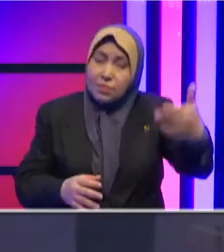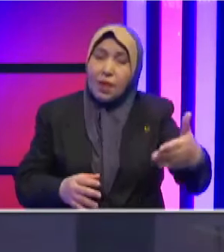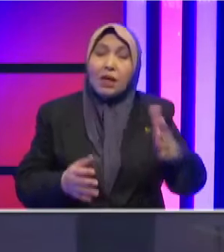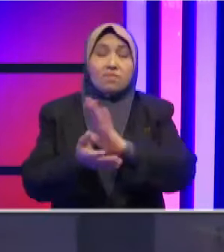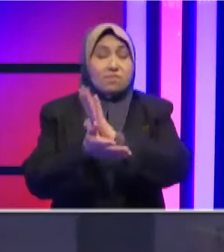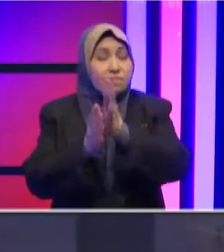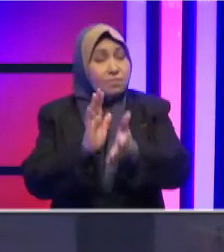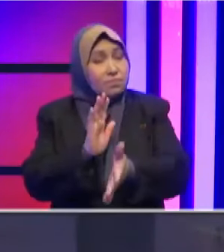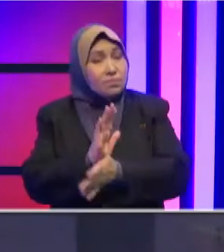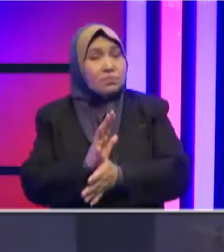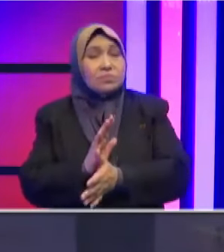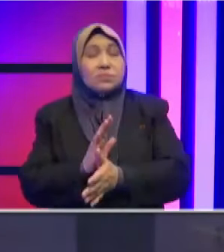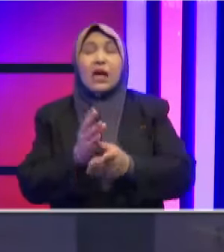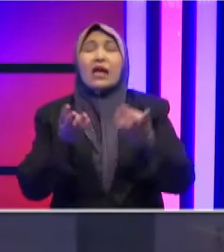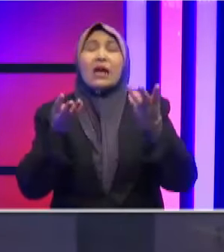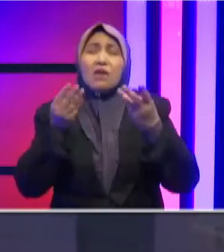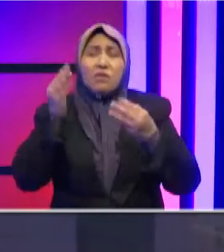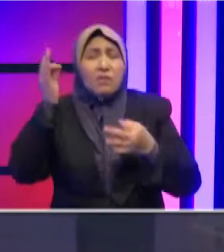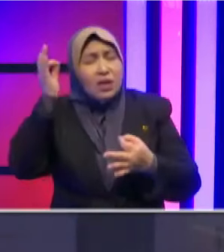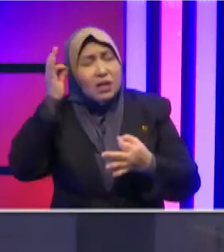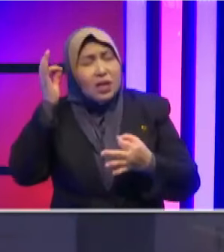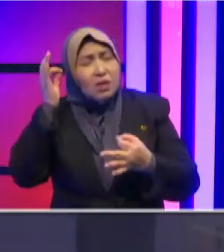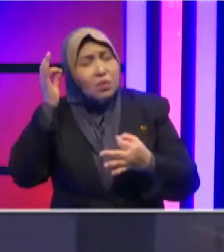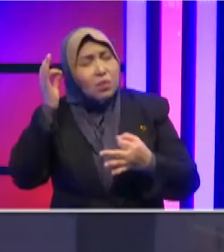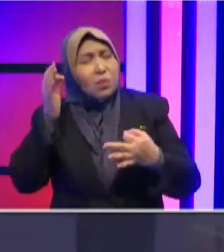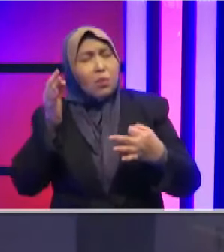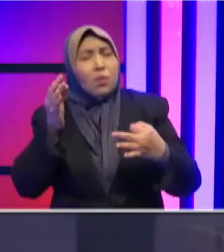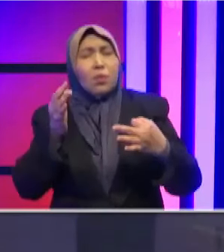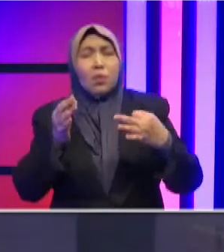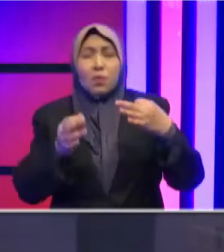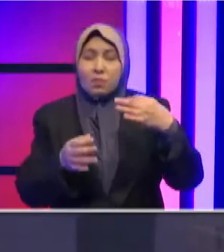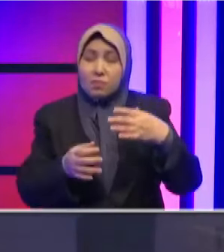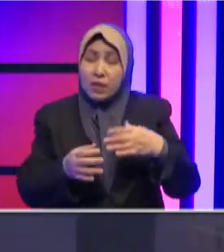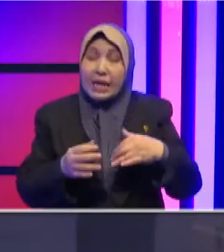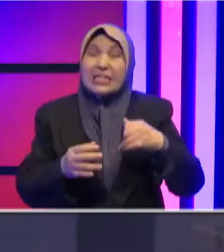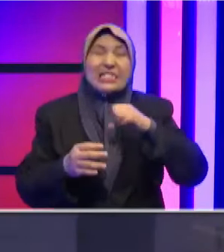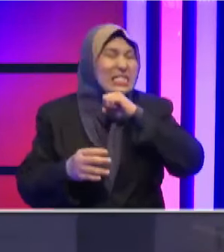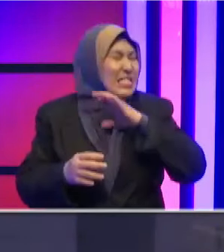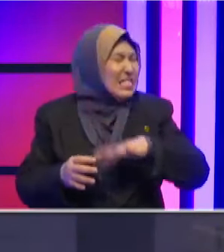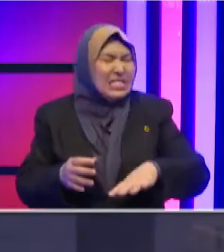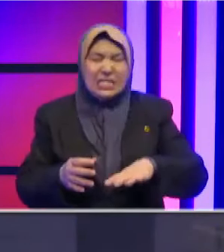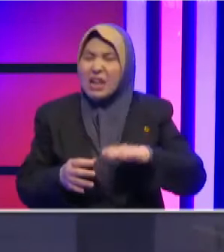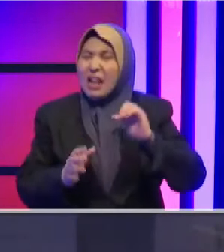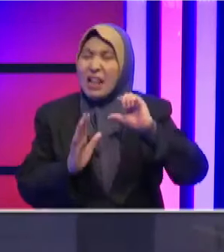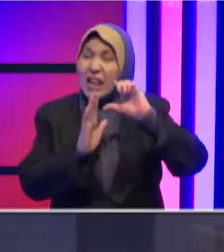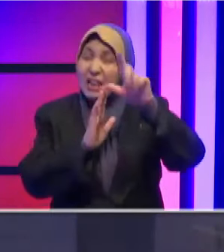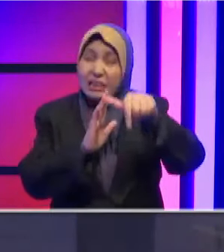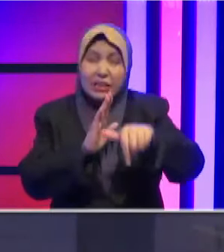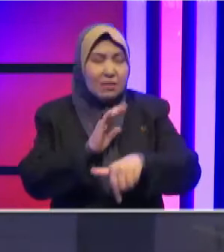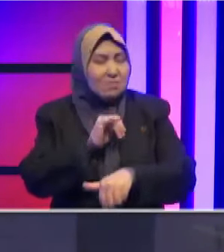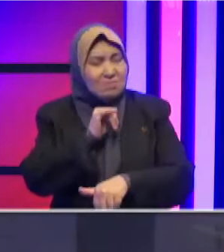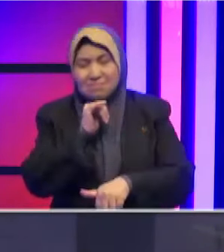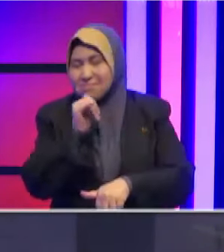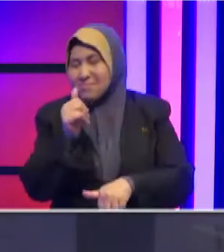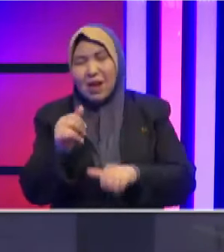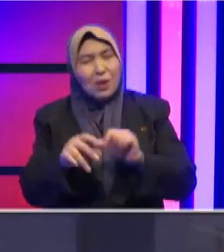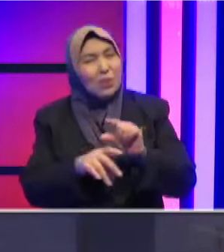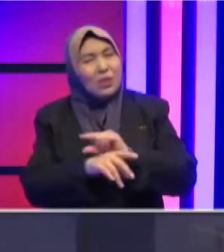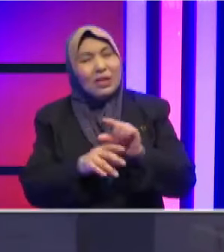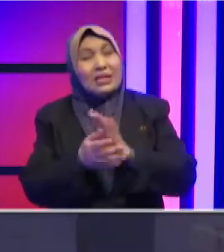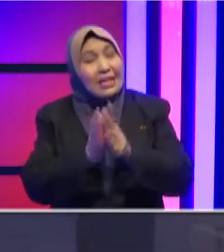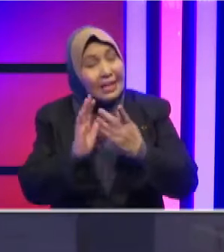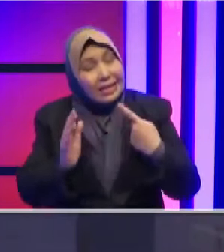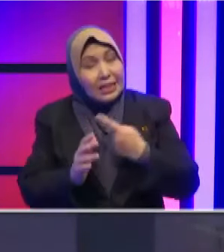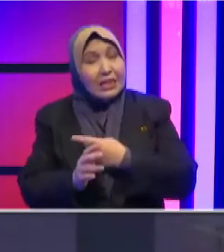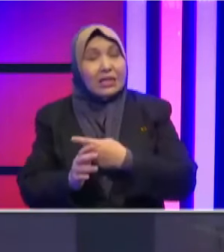artinya pikir dulu pendapatan Sesal kemudian tidak berguna maka kita